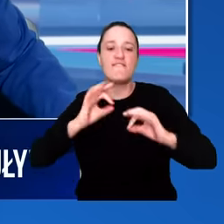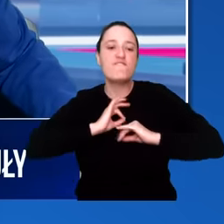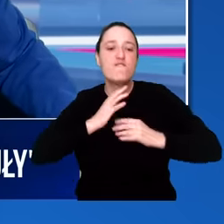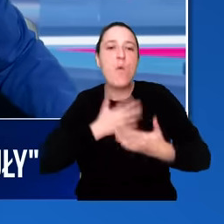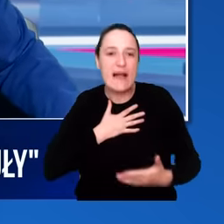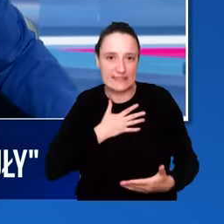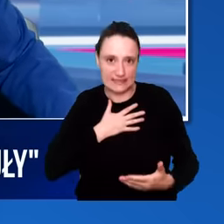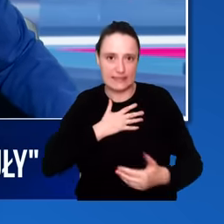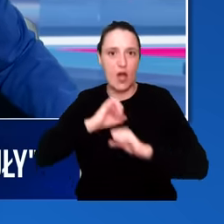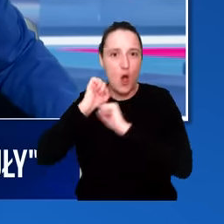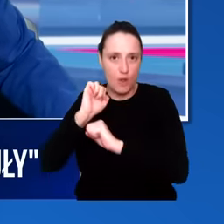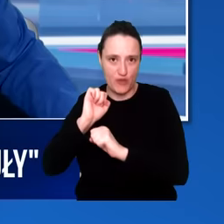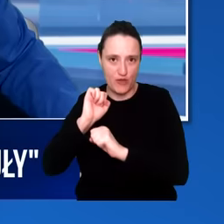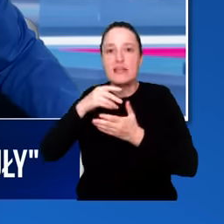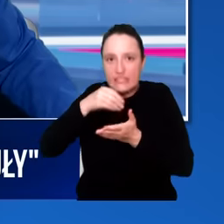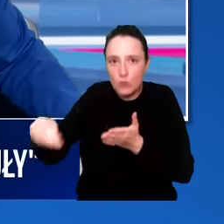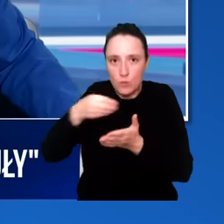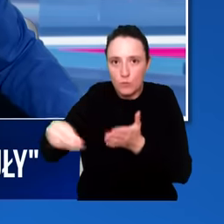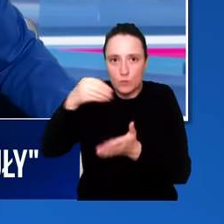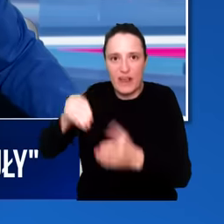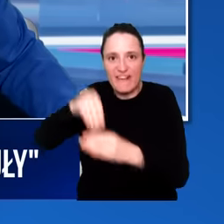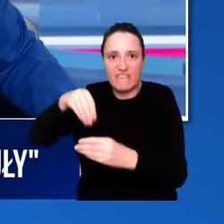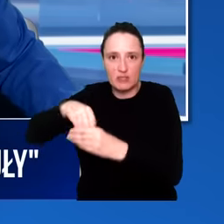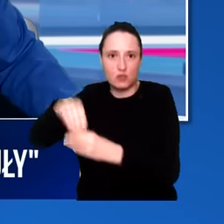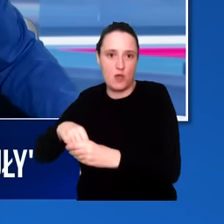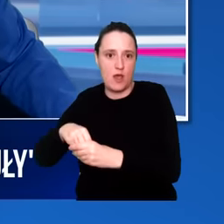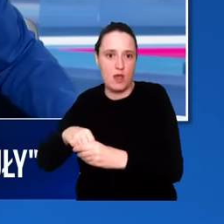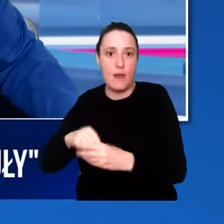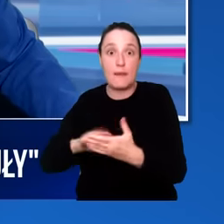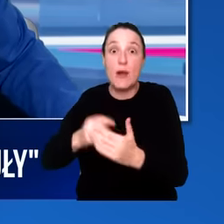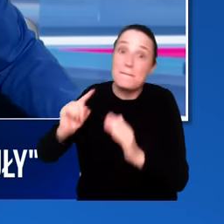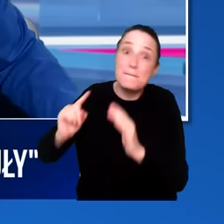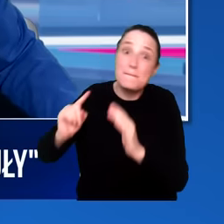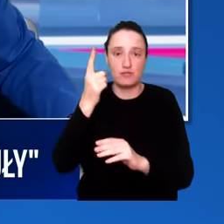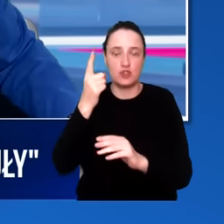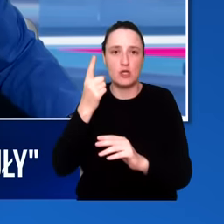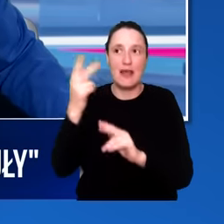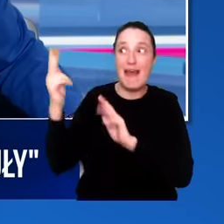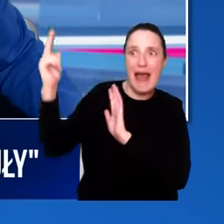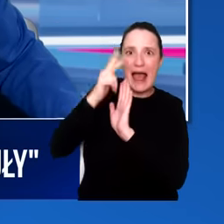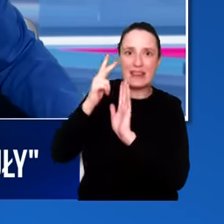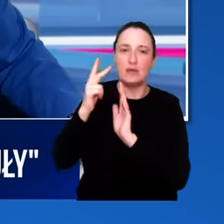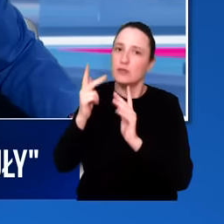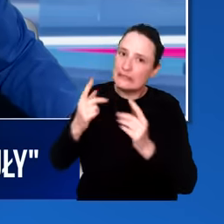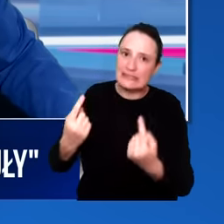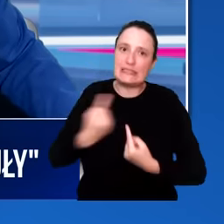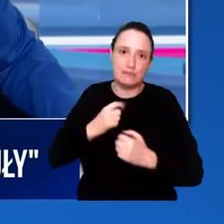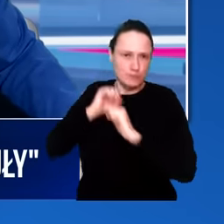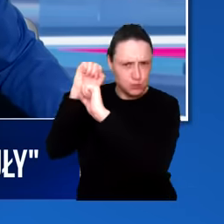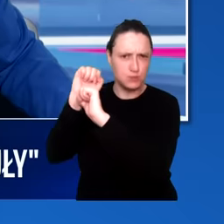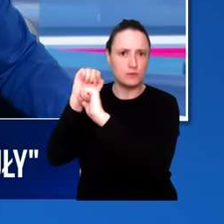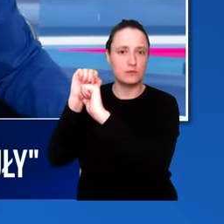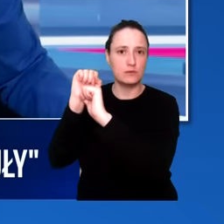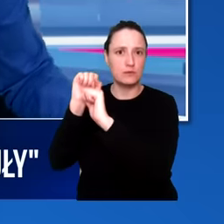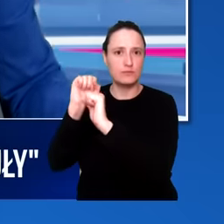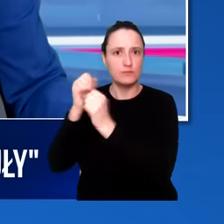żeby inwestować w to, żeby móc choćby ten pierwszy atak jak najłatwiej przetrwać, żeby,